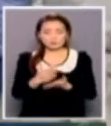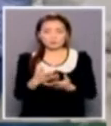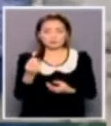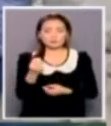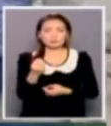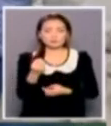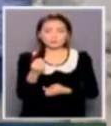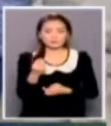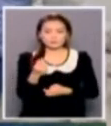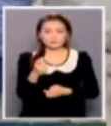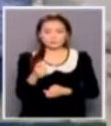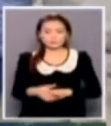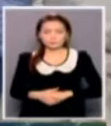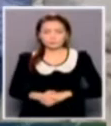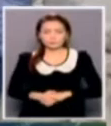тек қана ол